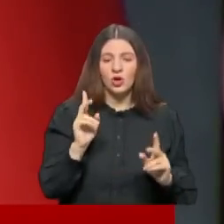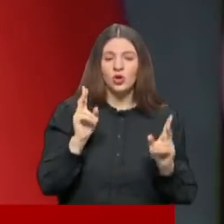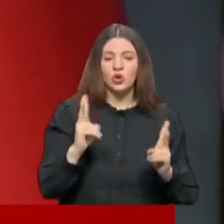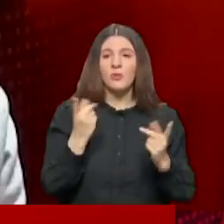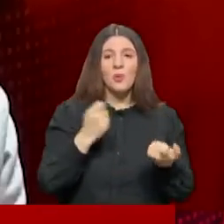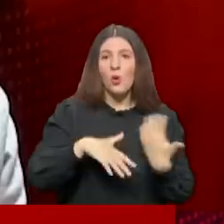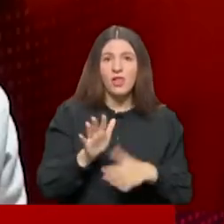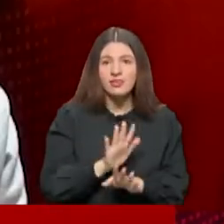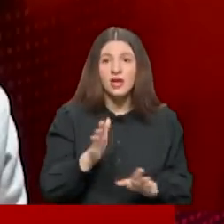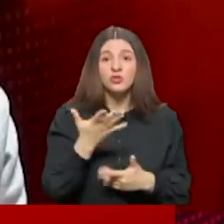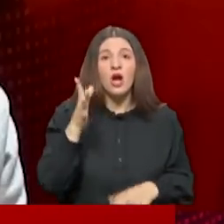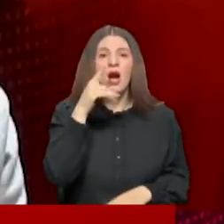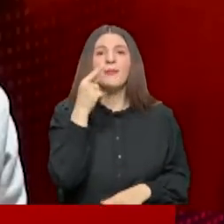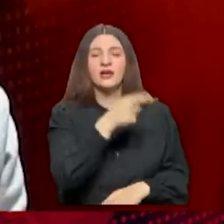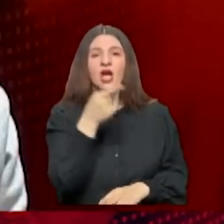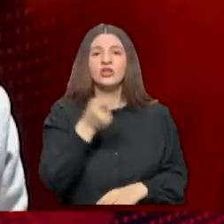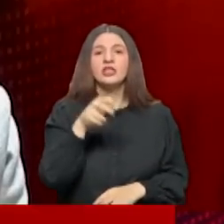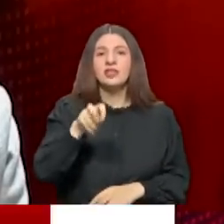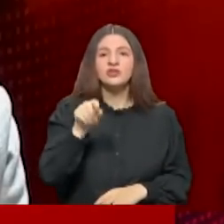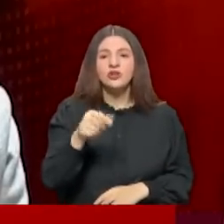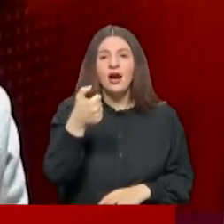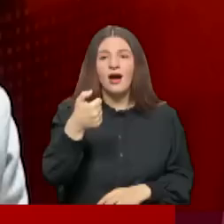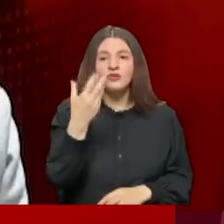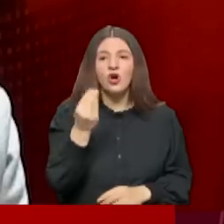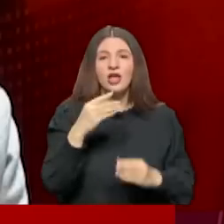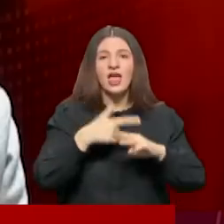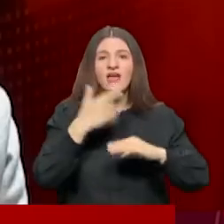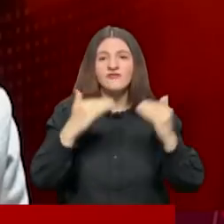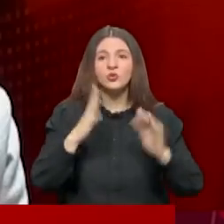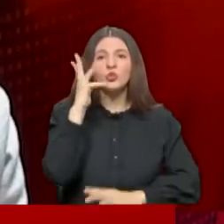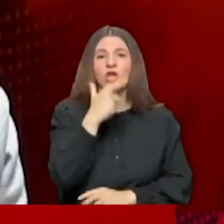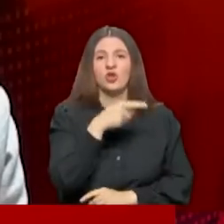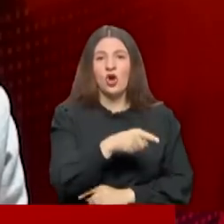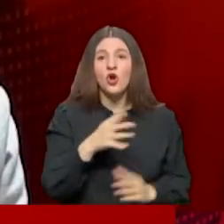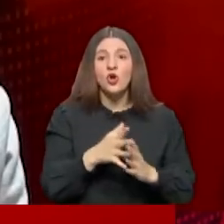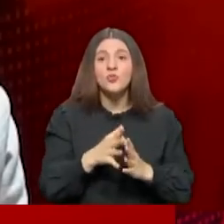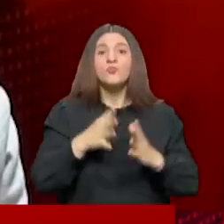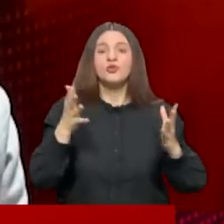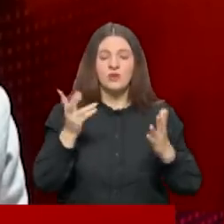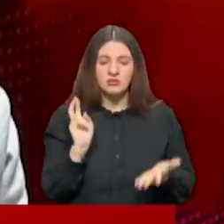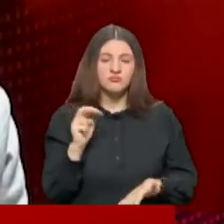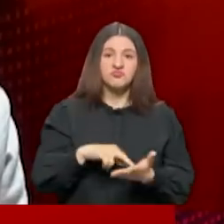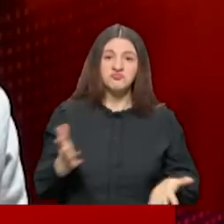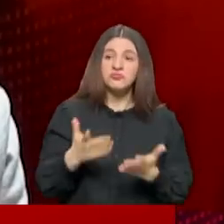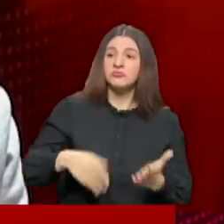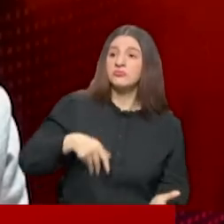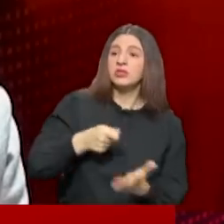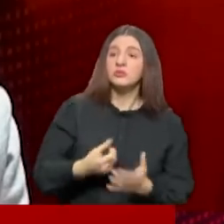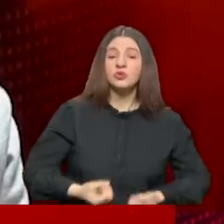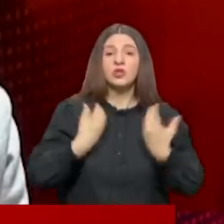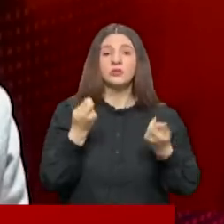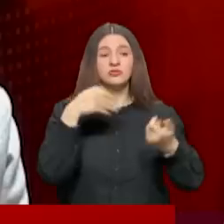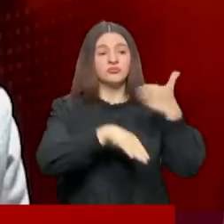olay değil. Çünkü Amerika %8.6 olan enflasyondan utanıyor. Büyümenin, kalkınmanın, yatırımın,